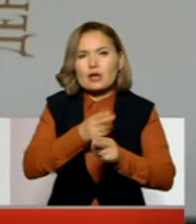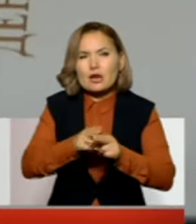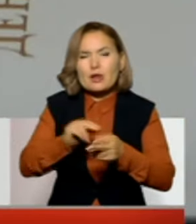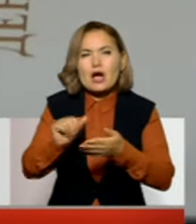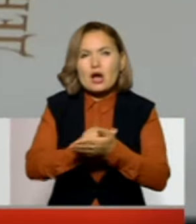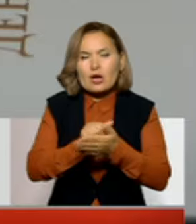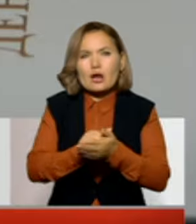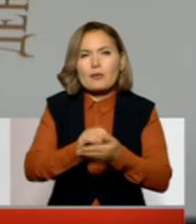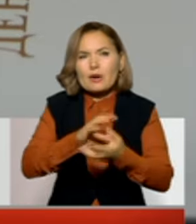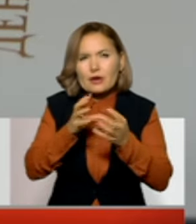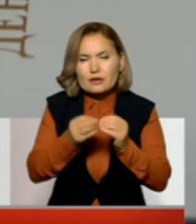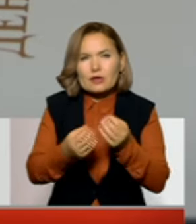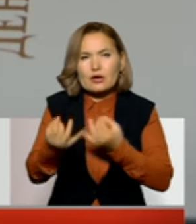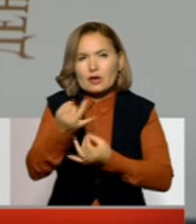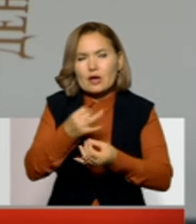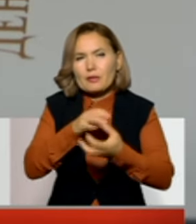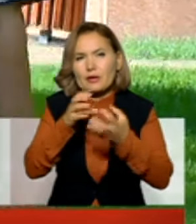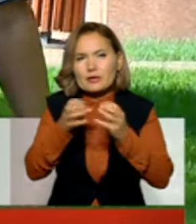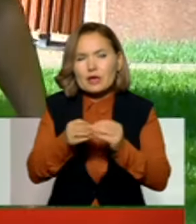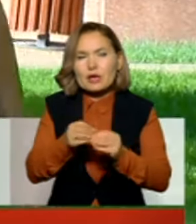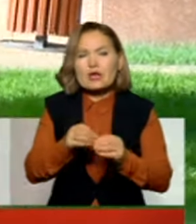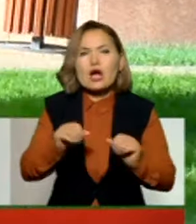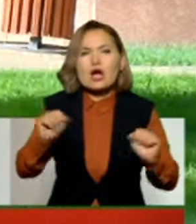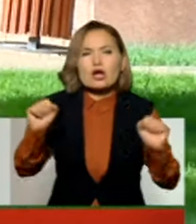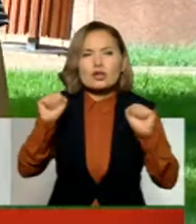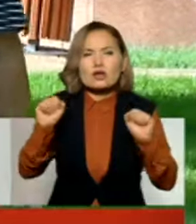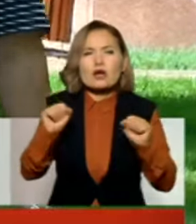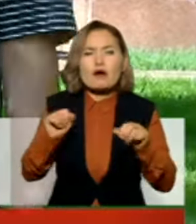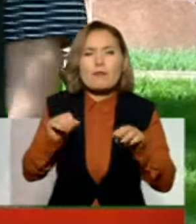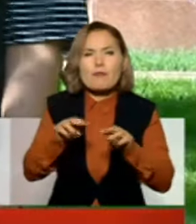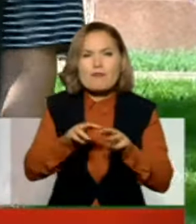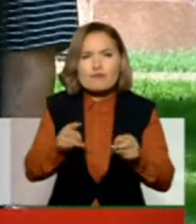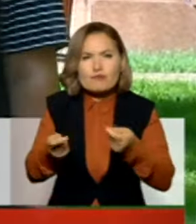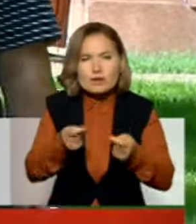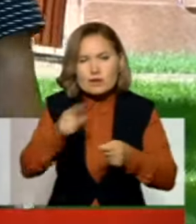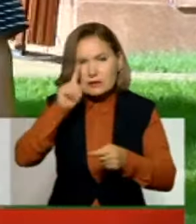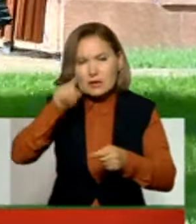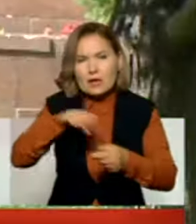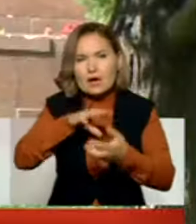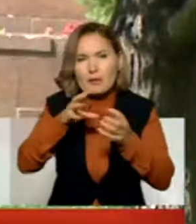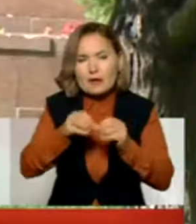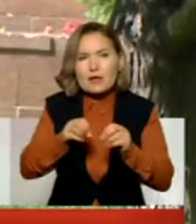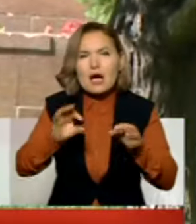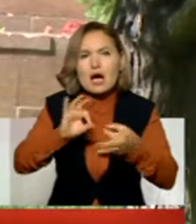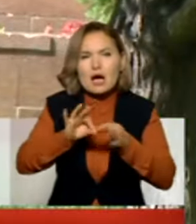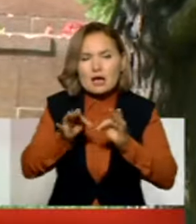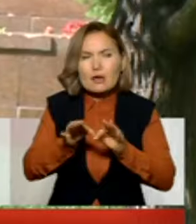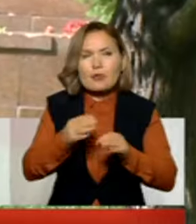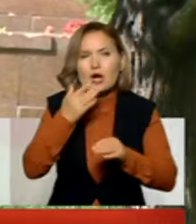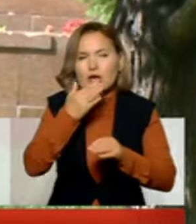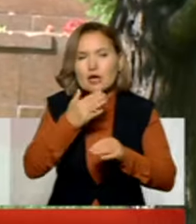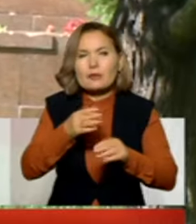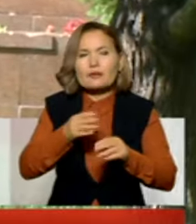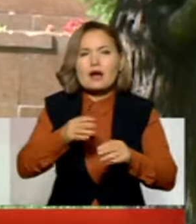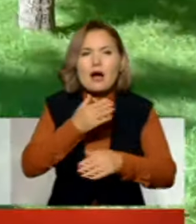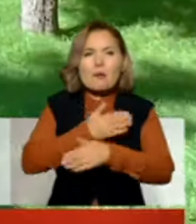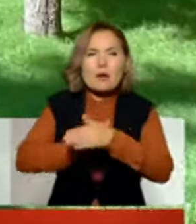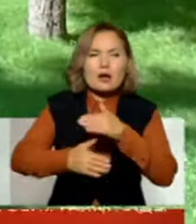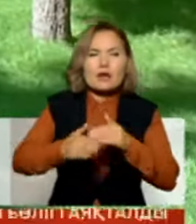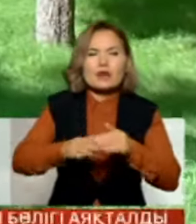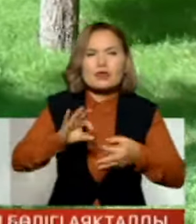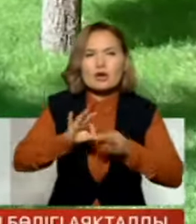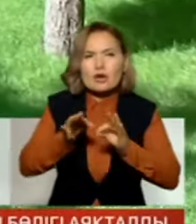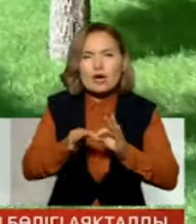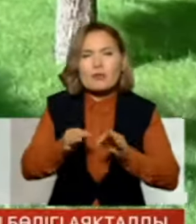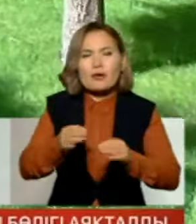қазір үкіметтің қарауында. Бұдан туризм және спорт министрлігі хабардар. Енді олар олимпиадалық, ұлттық, пара және